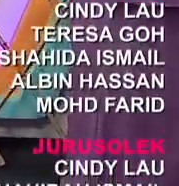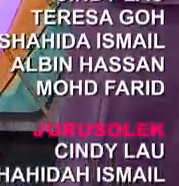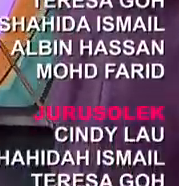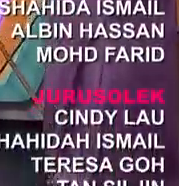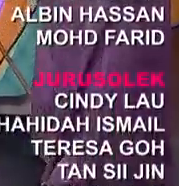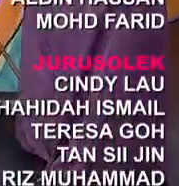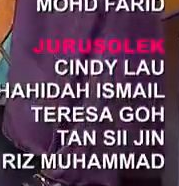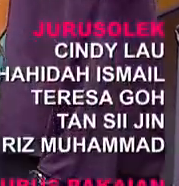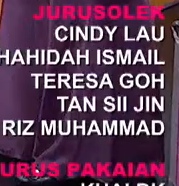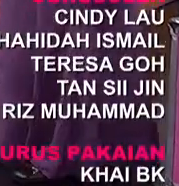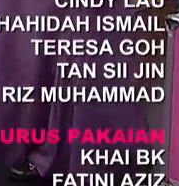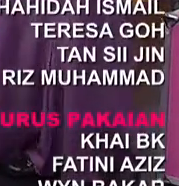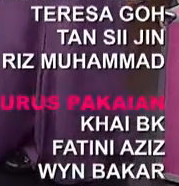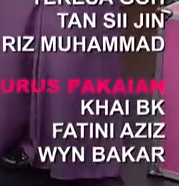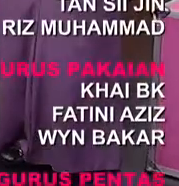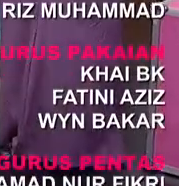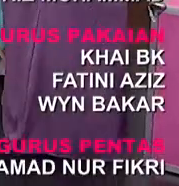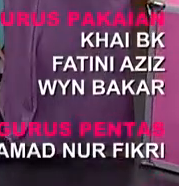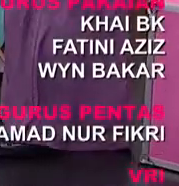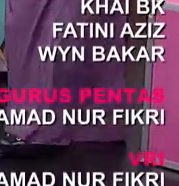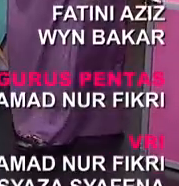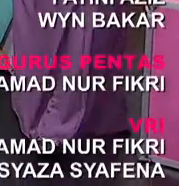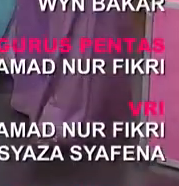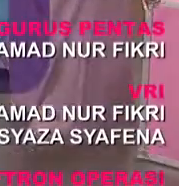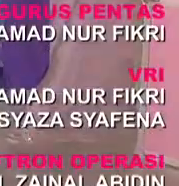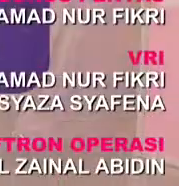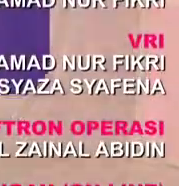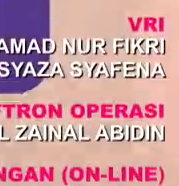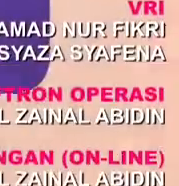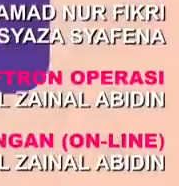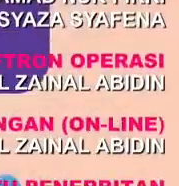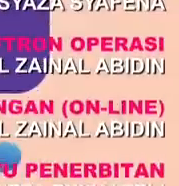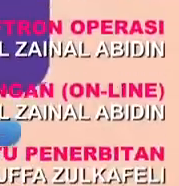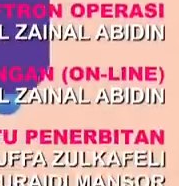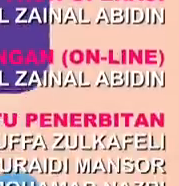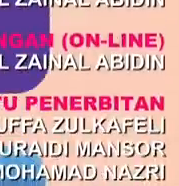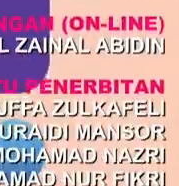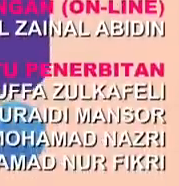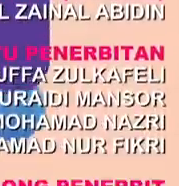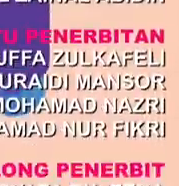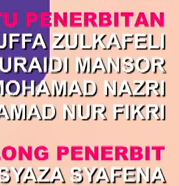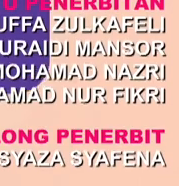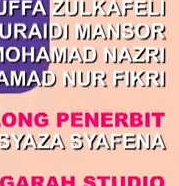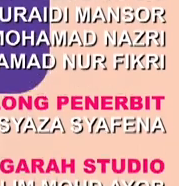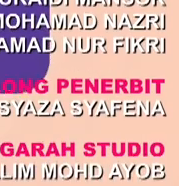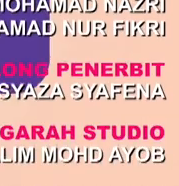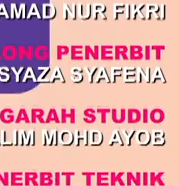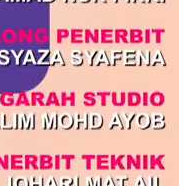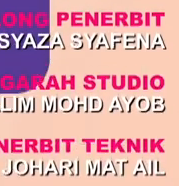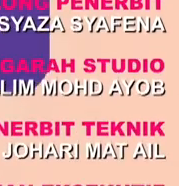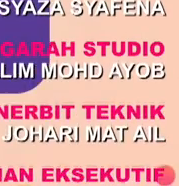dalam itu semua kedudukan objek di dalam